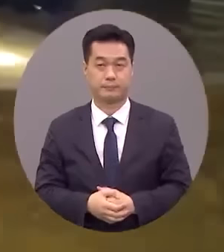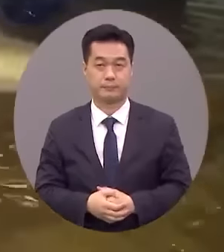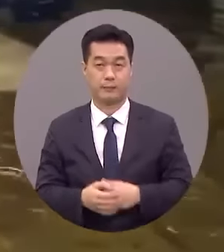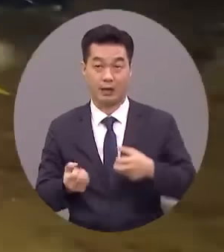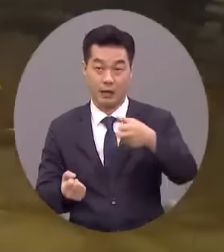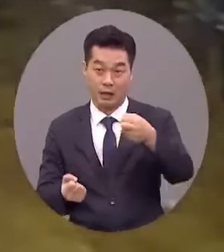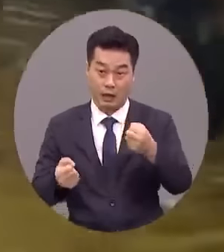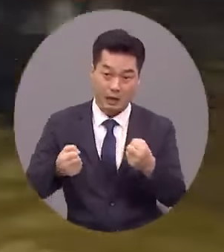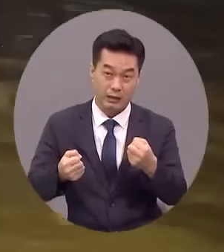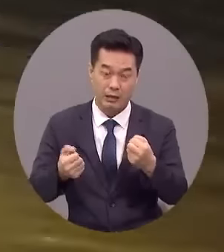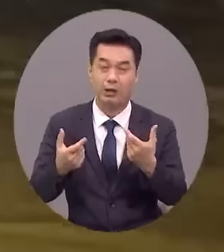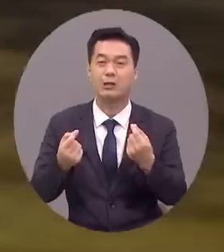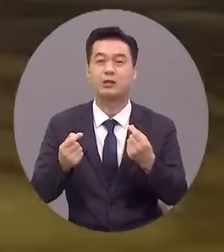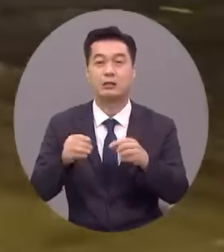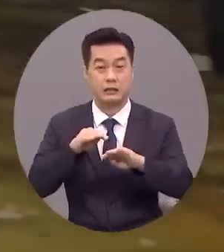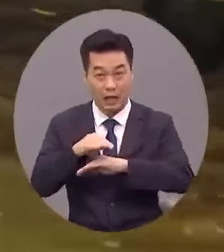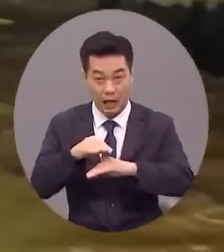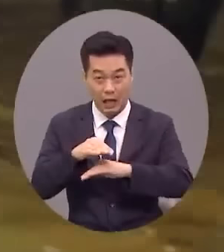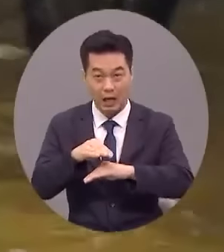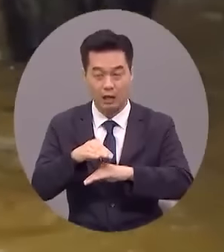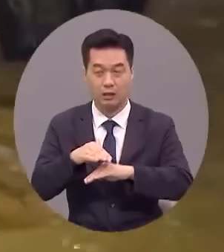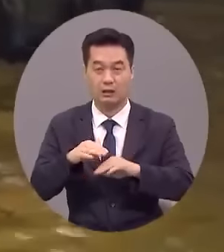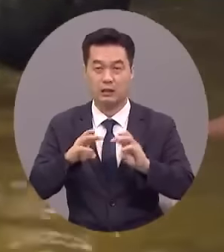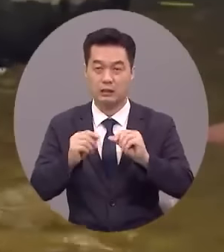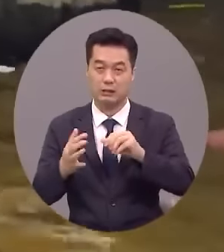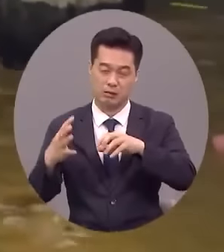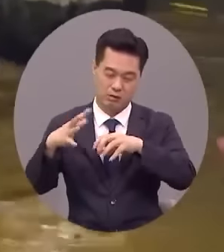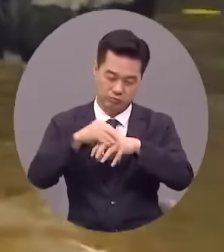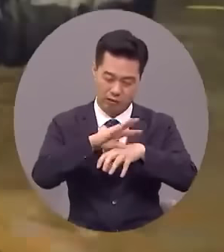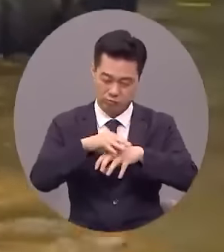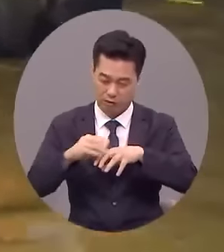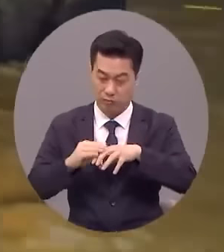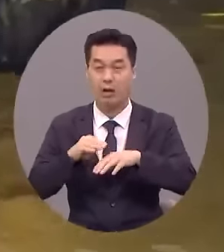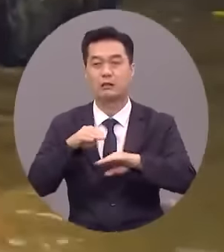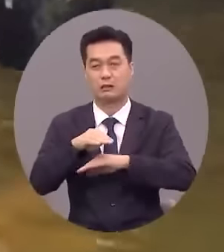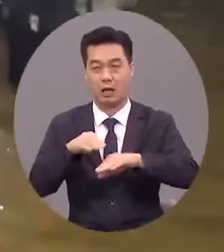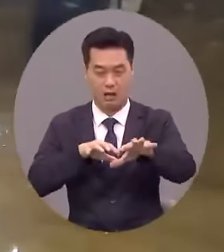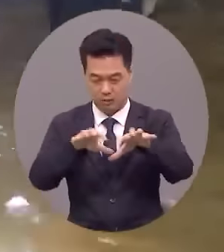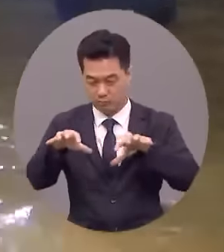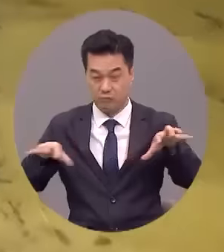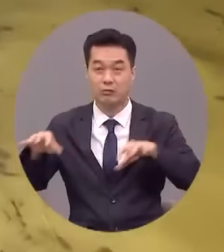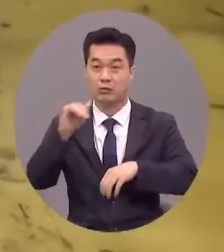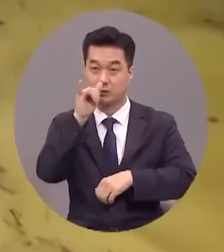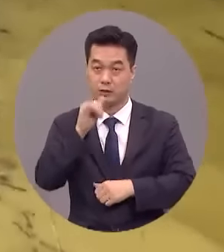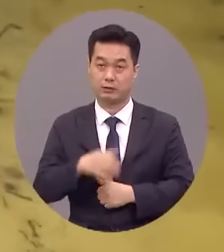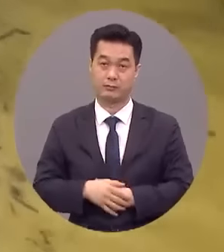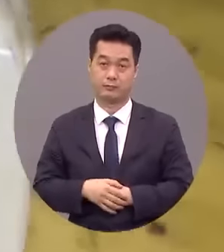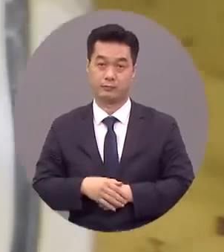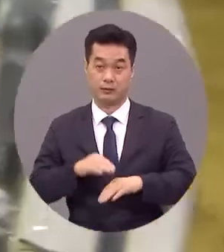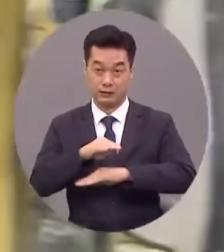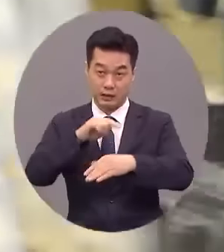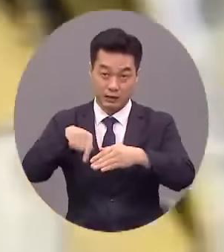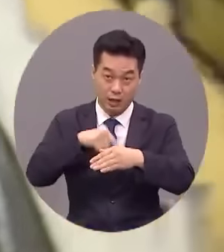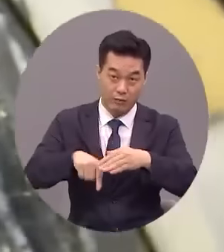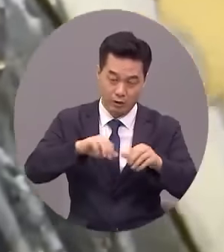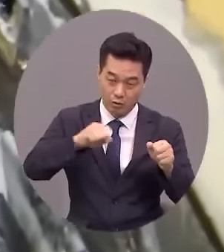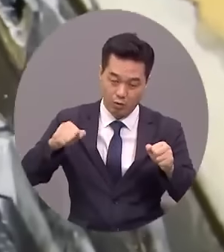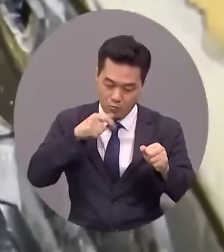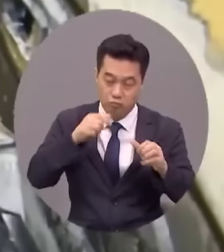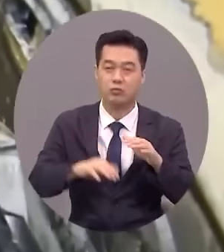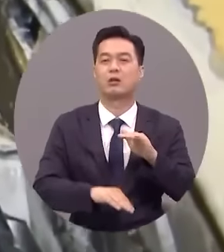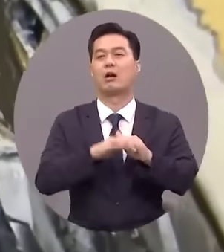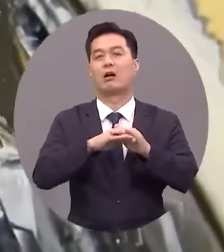겨우 돌린 것 같은 차량을 비롯해 흙탕물을 뒤집어 쓴 차들이 어지럽게 흩어져 있습니다. 차량 내부에도 여전히 물이